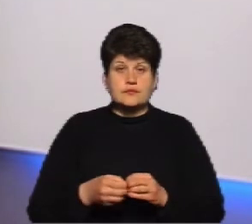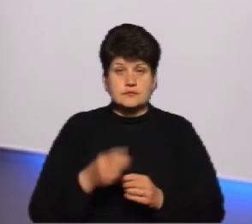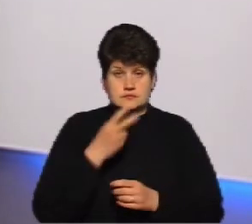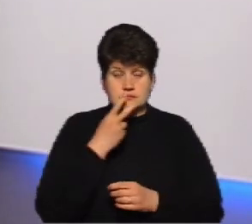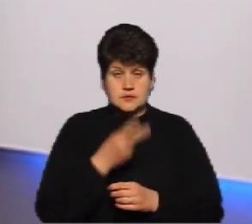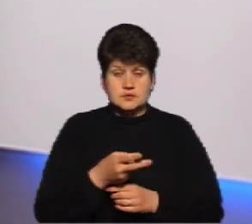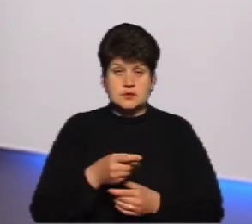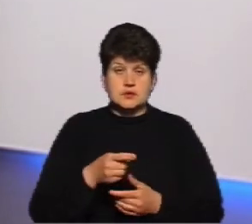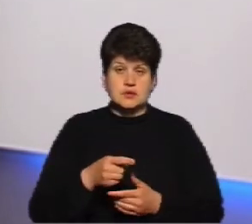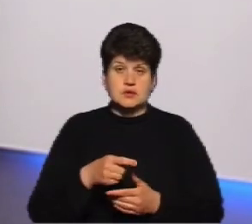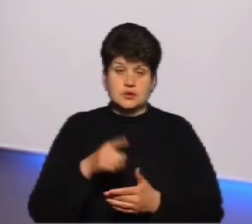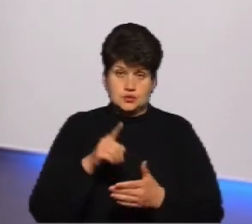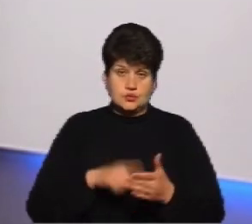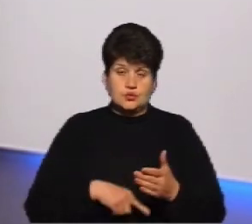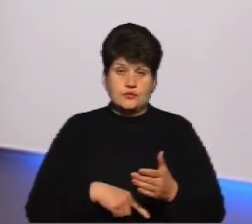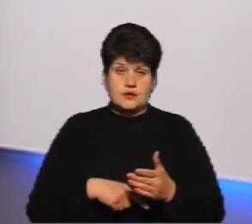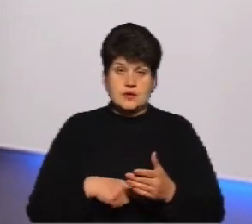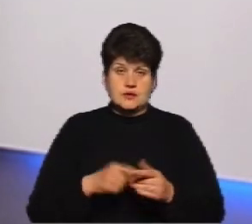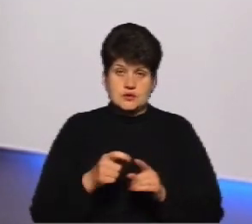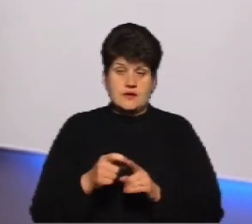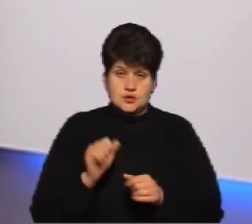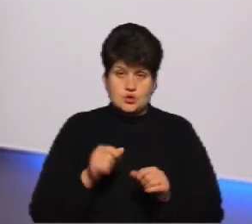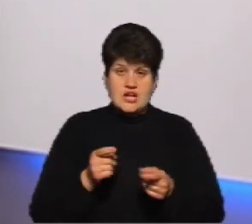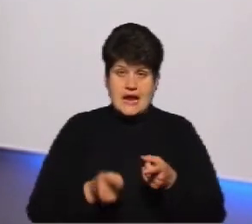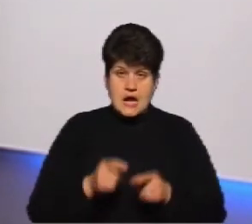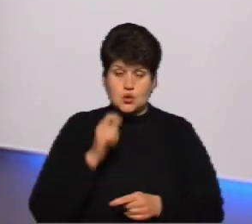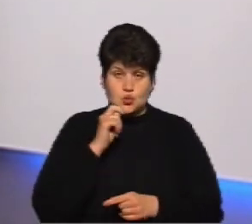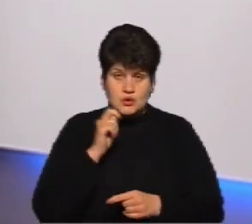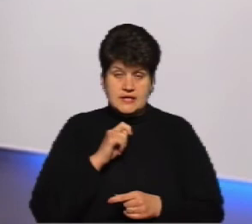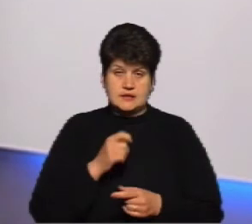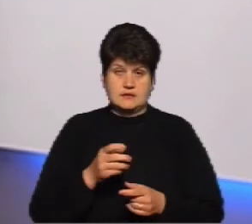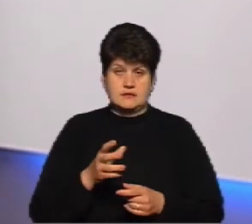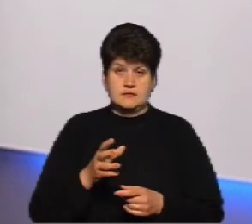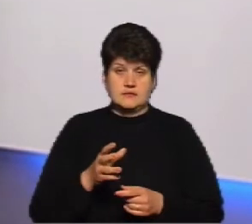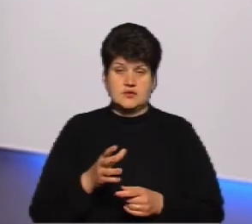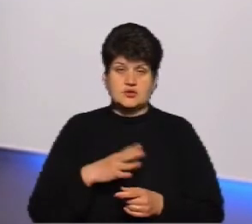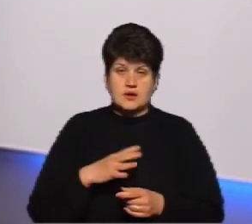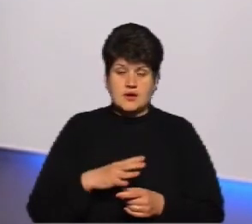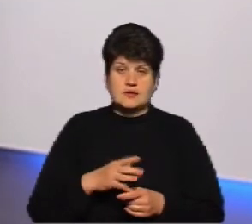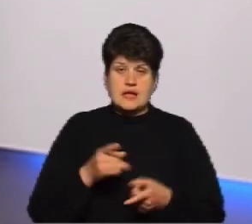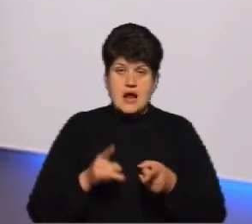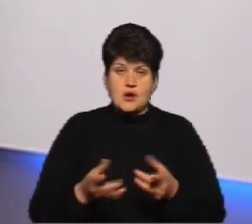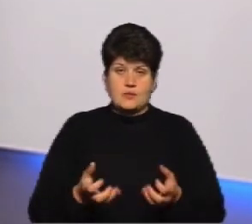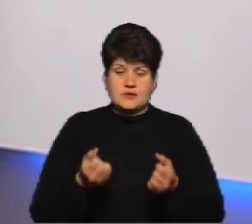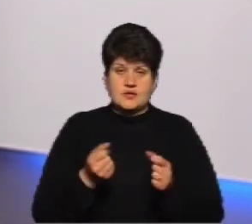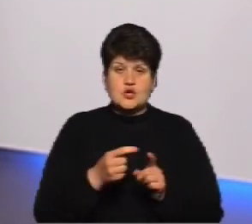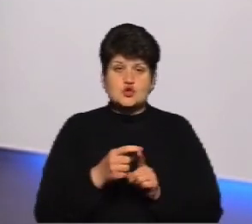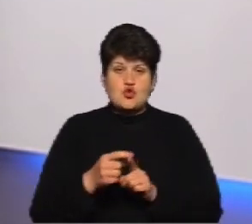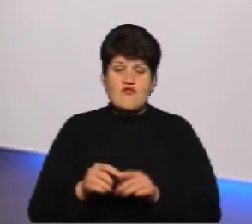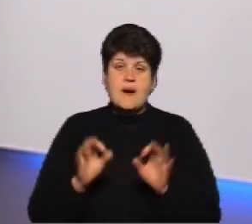реально Україна розраховувати на реальну підтримку Заходу? Слова, в принципі, правильні,